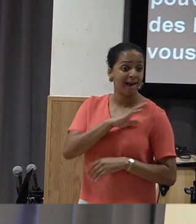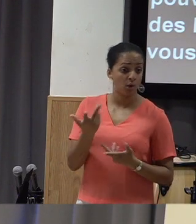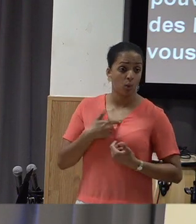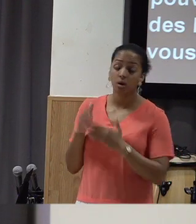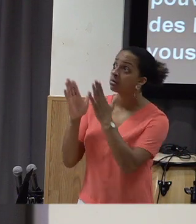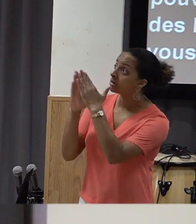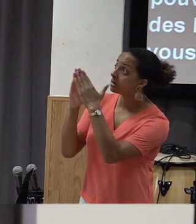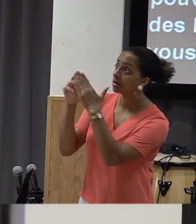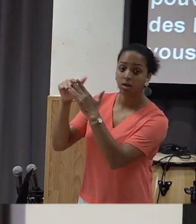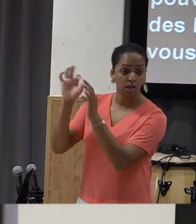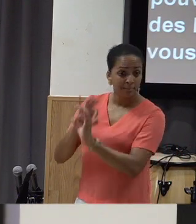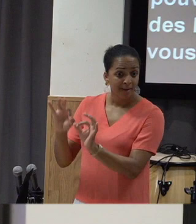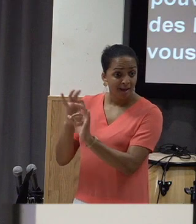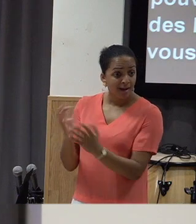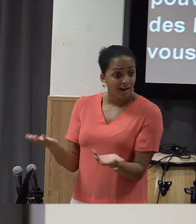Amen.